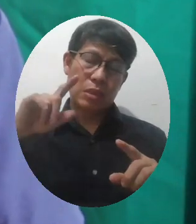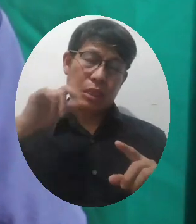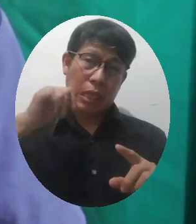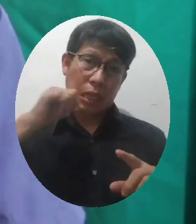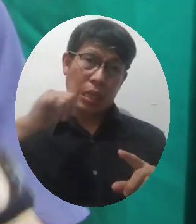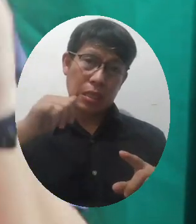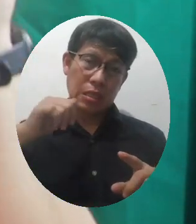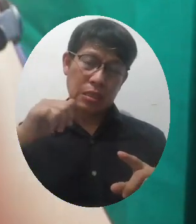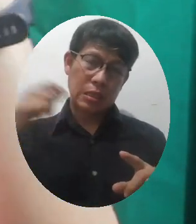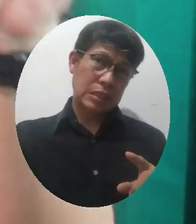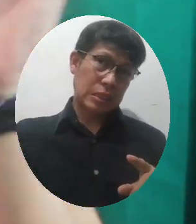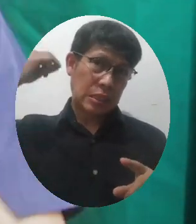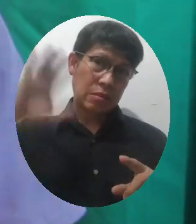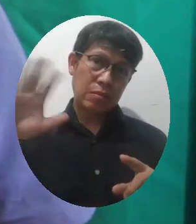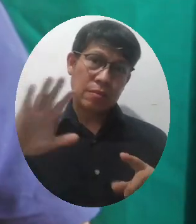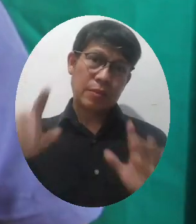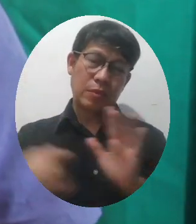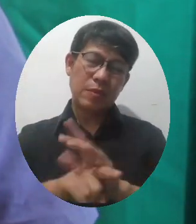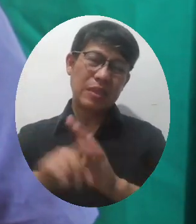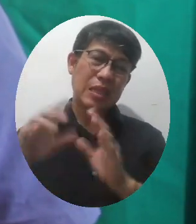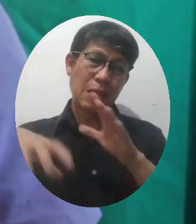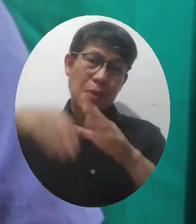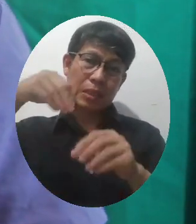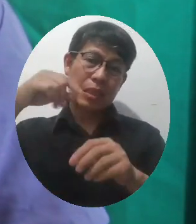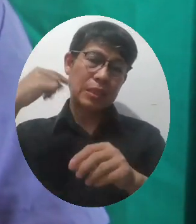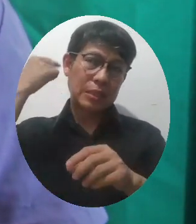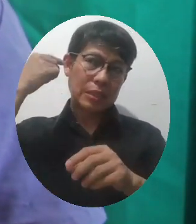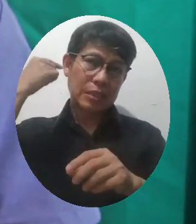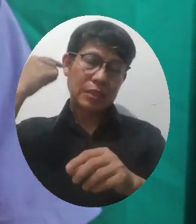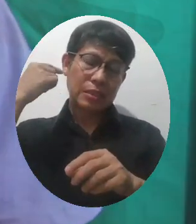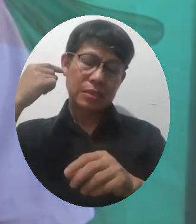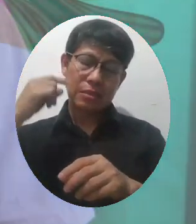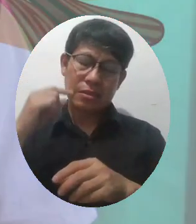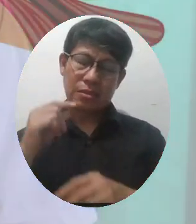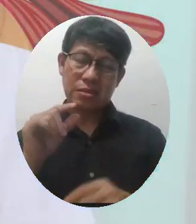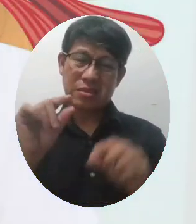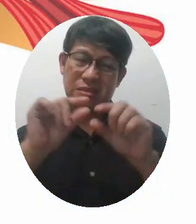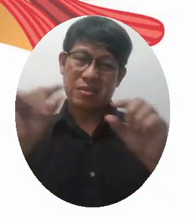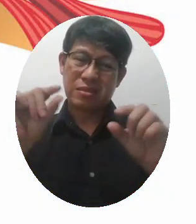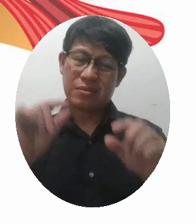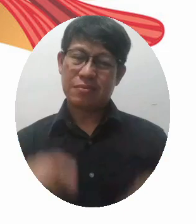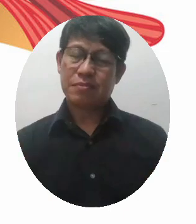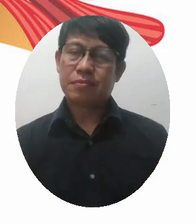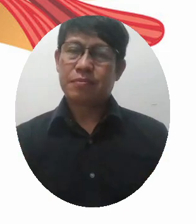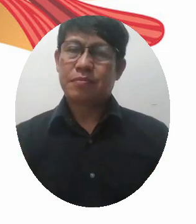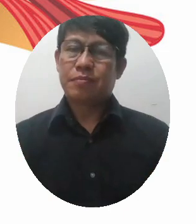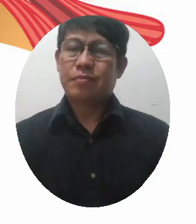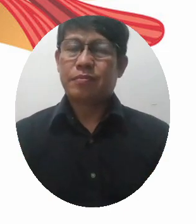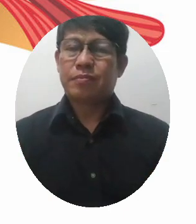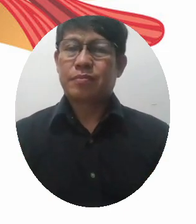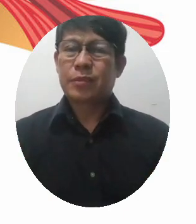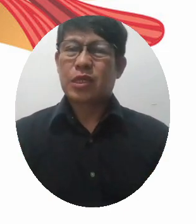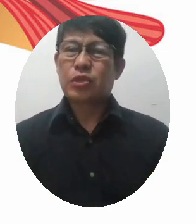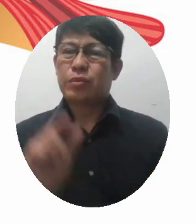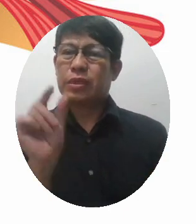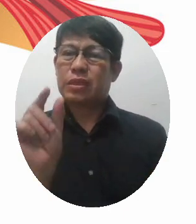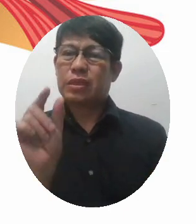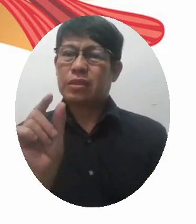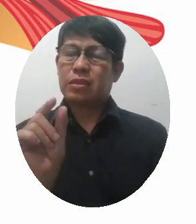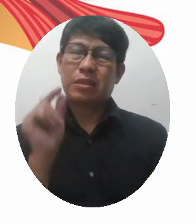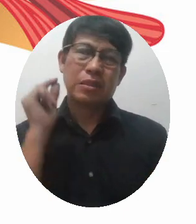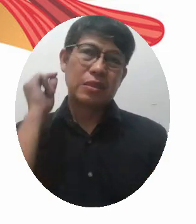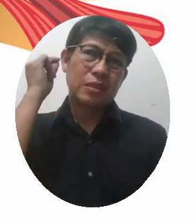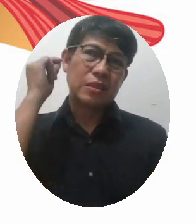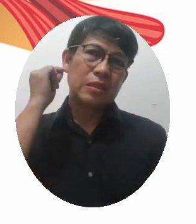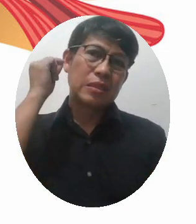everyday at hindi po siya yung sobrang nasa loob ng tenga natin, no? The average length ng ear canal po natin is around 2.5